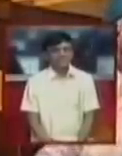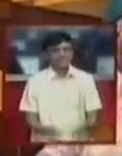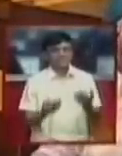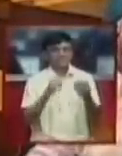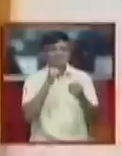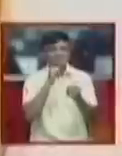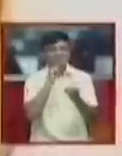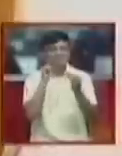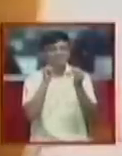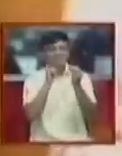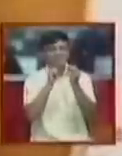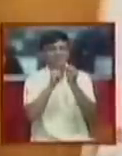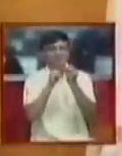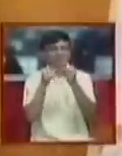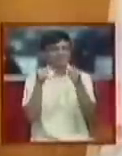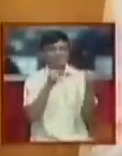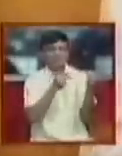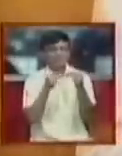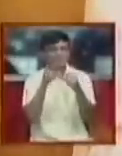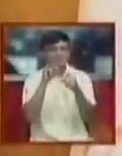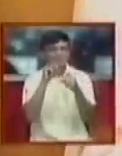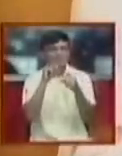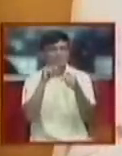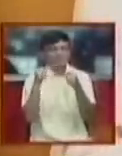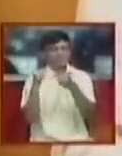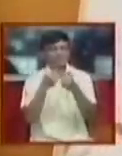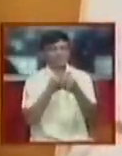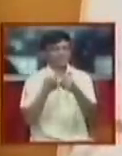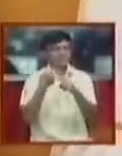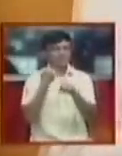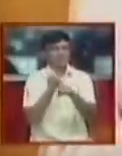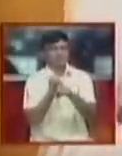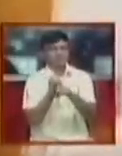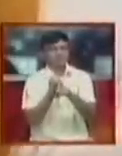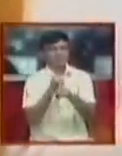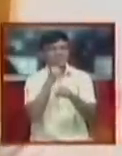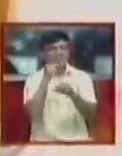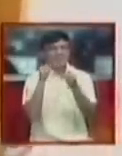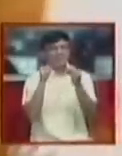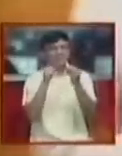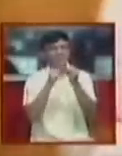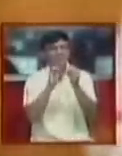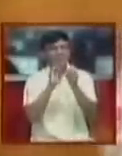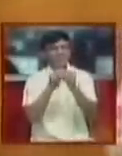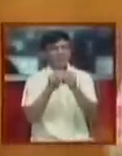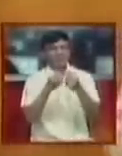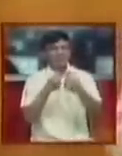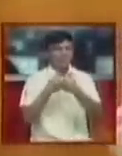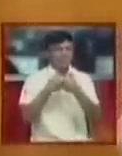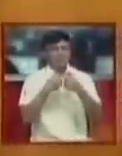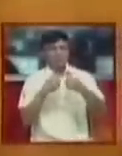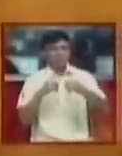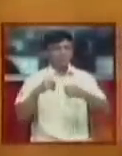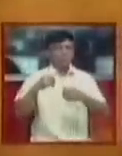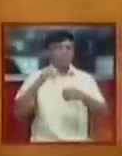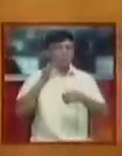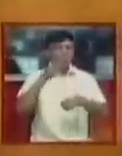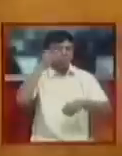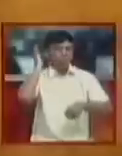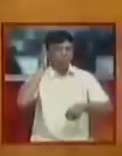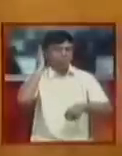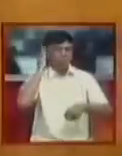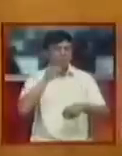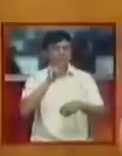Hindi po ito tungkol sa pakikipaggirian o pakikipagmatigasan. Hindi ito tungkol sa pagsisiga-sigaan. Tungkol ito